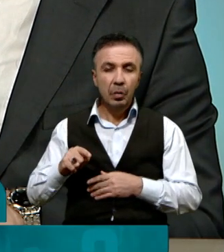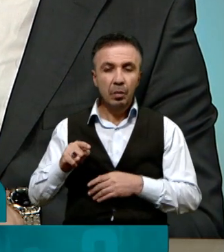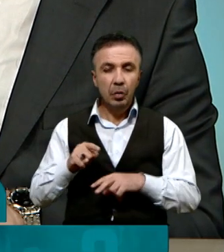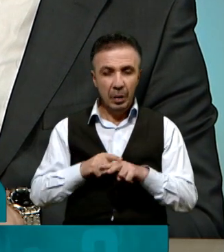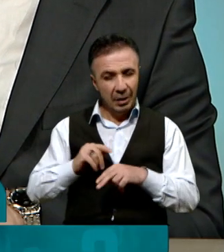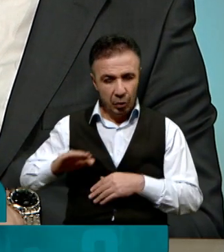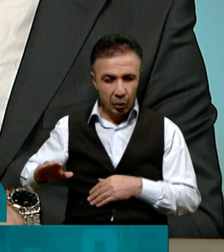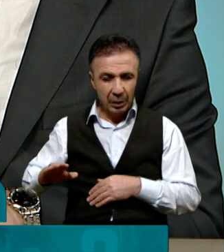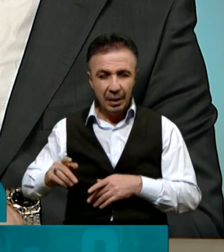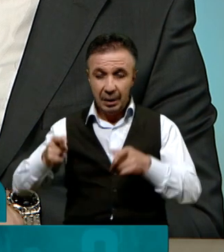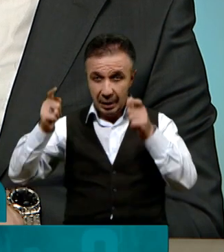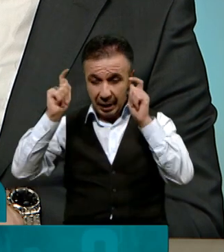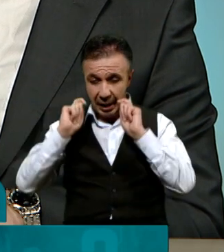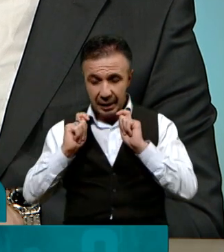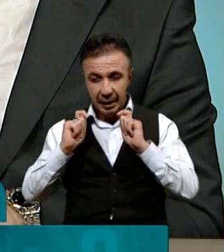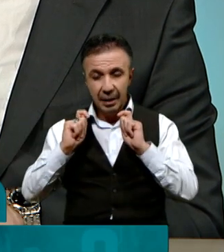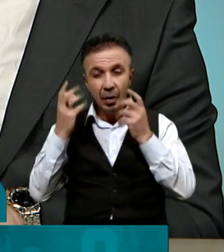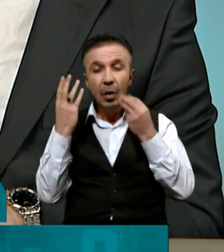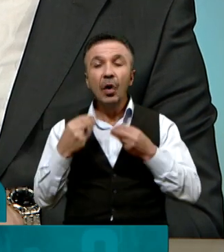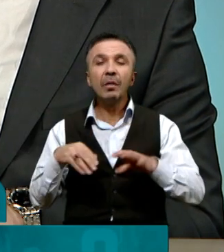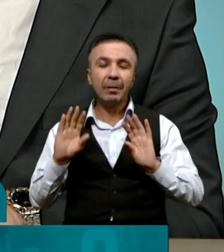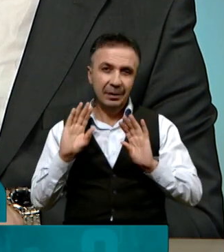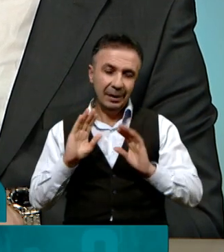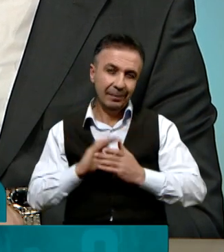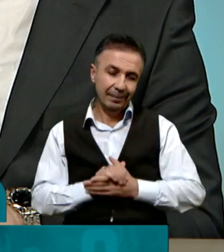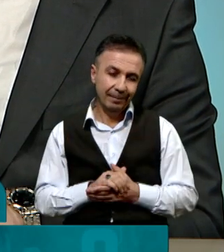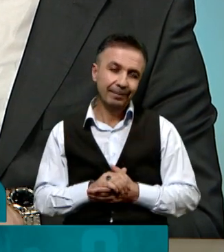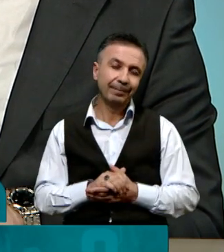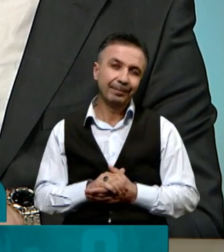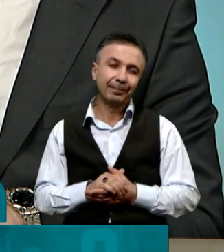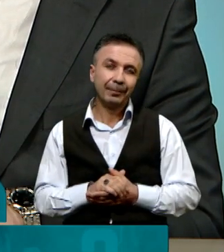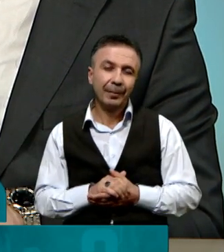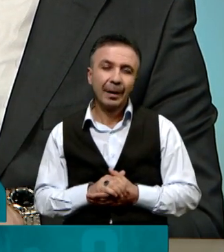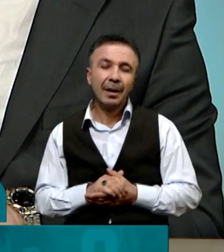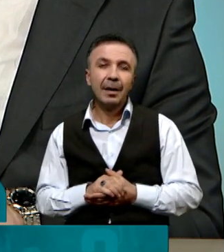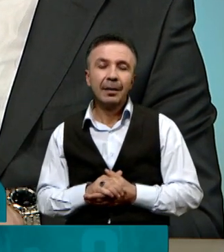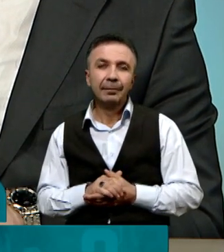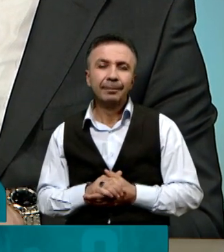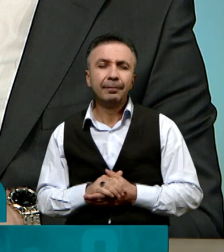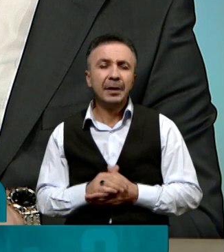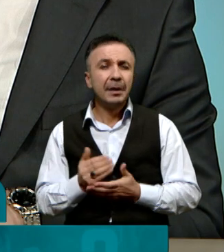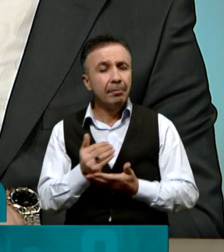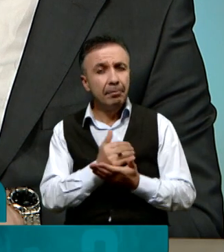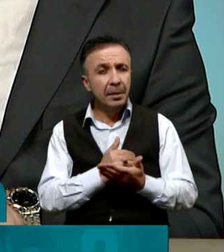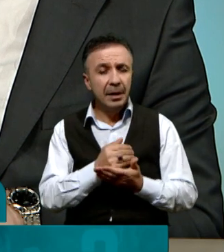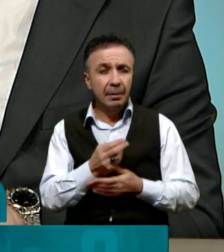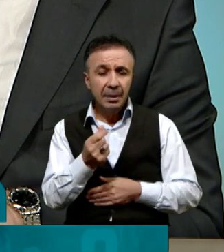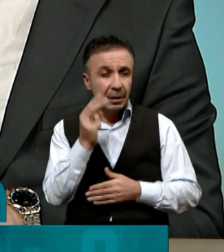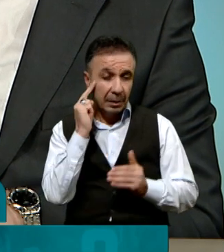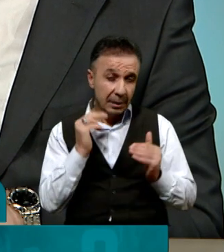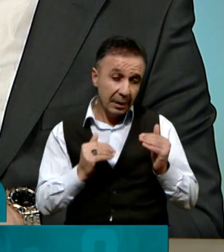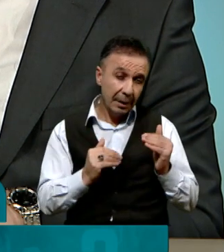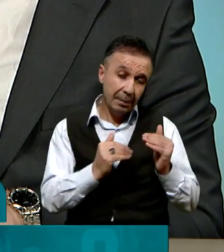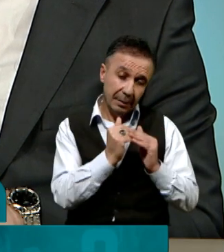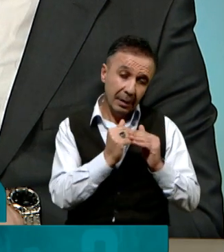çağına ermemişse, yani henüz yetişkinlik değil mi durumuna gelmemişse, peki birikimleri nisabı bile geçse zekatla